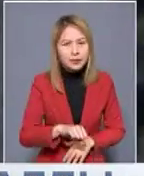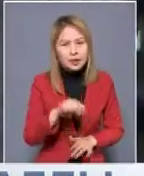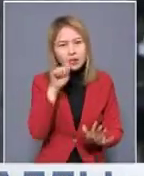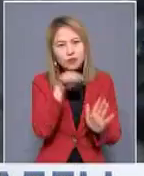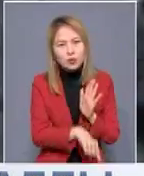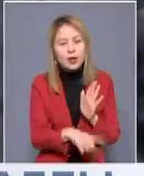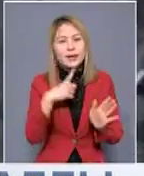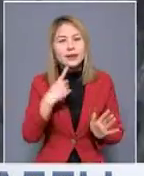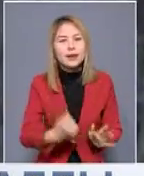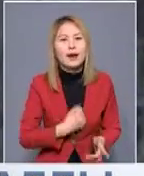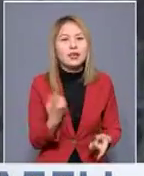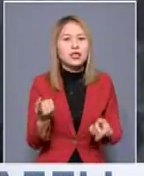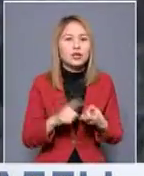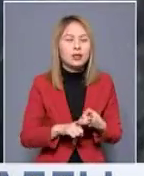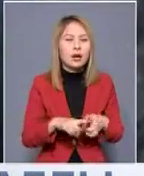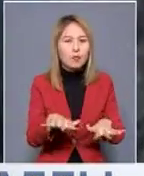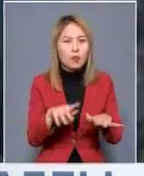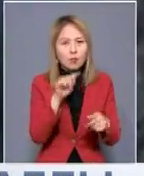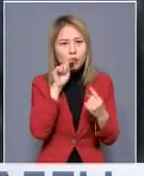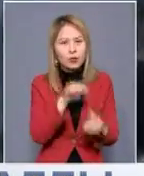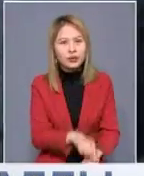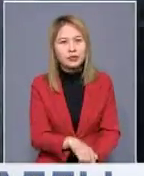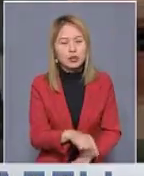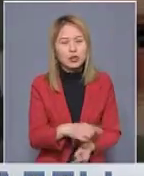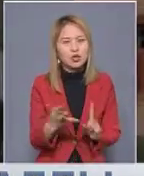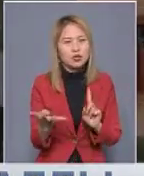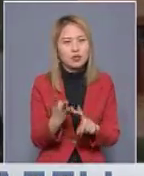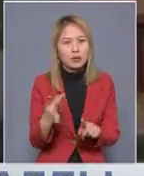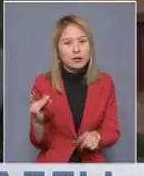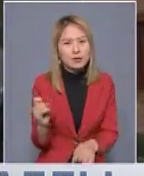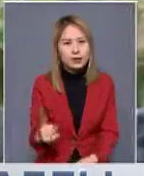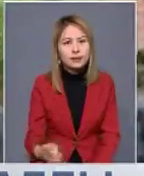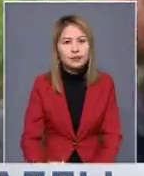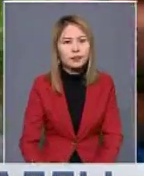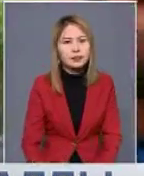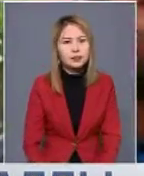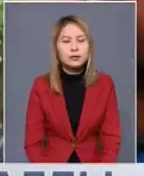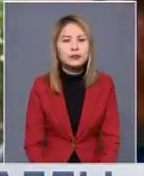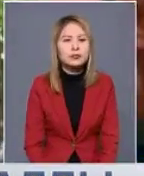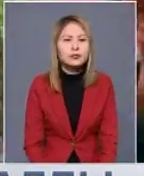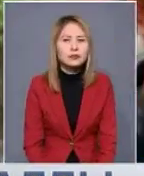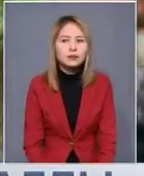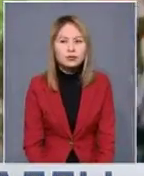ішінде штатта әскерлерге қарсы жасалған 4-ші шабуыл.